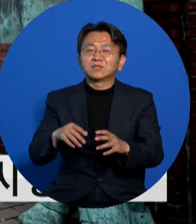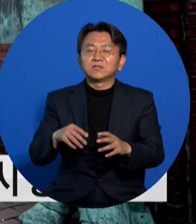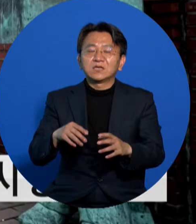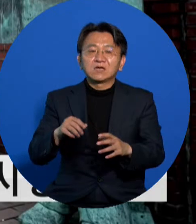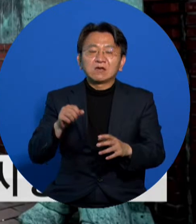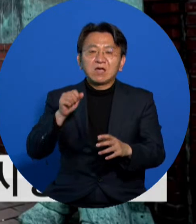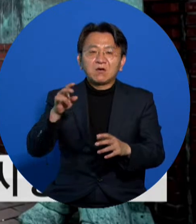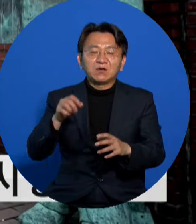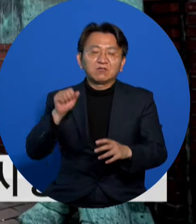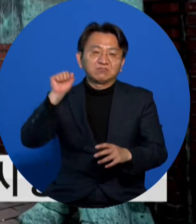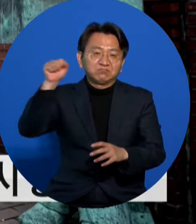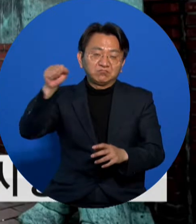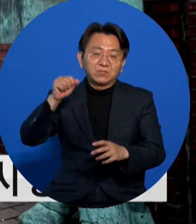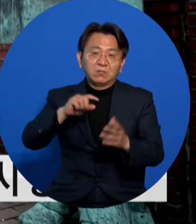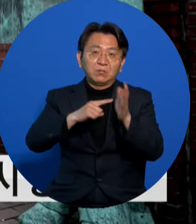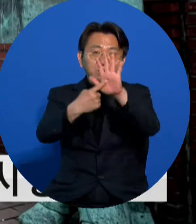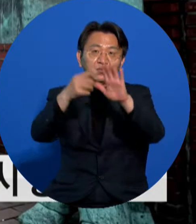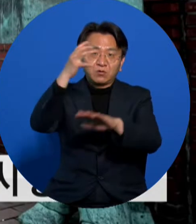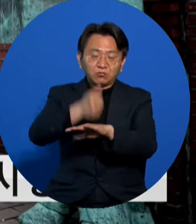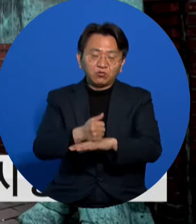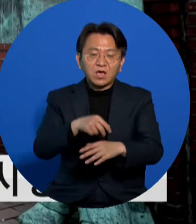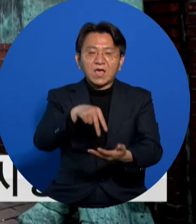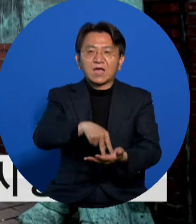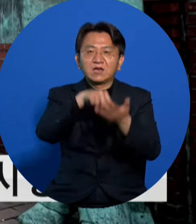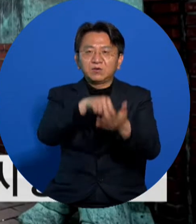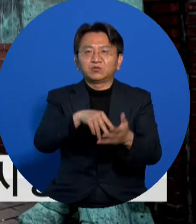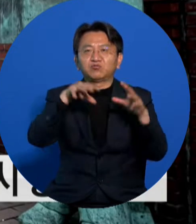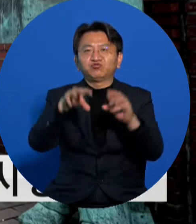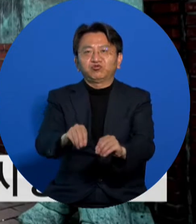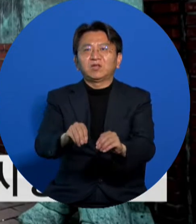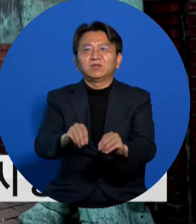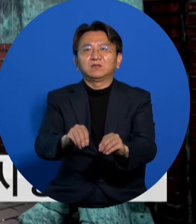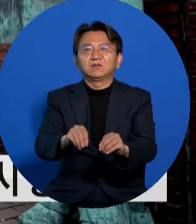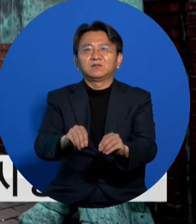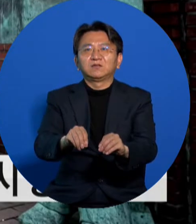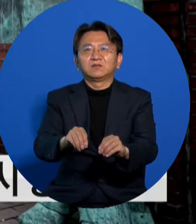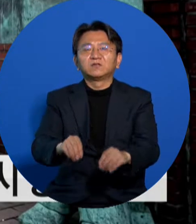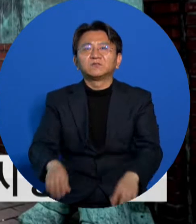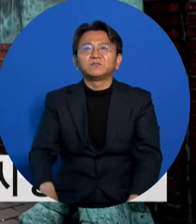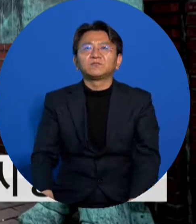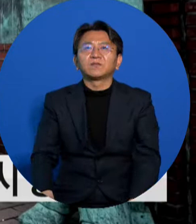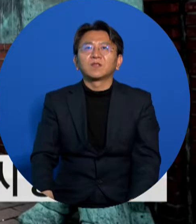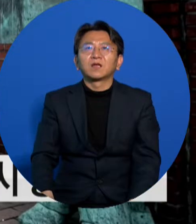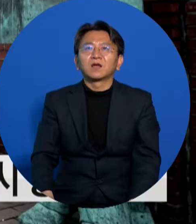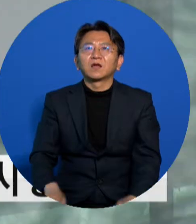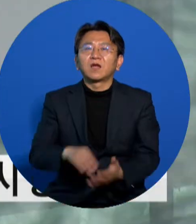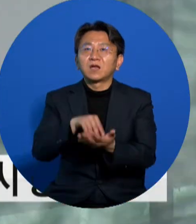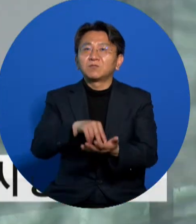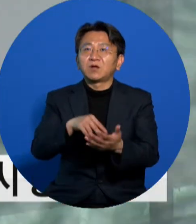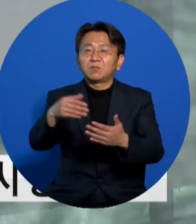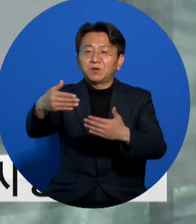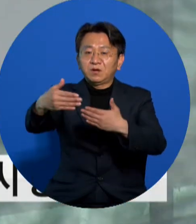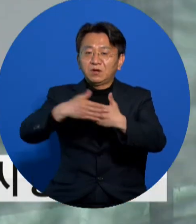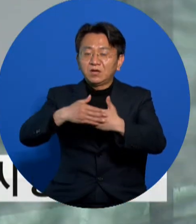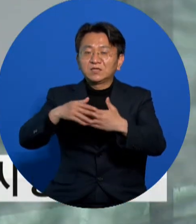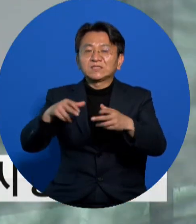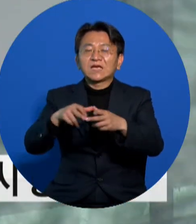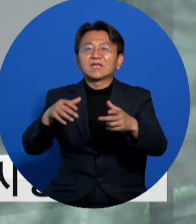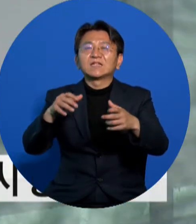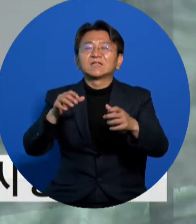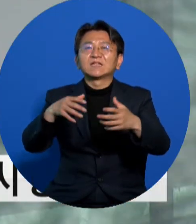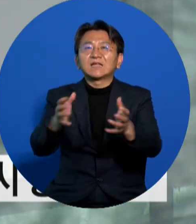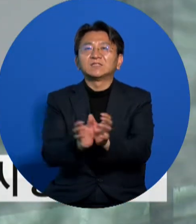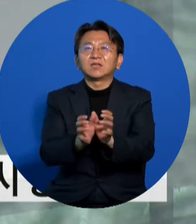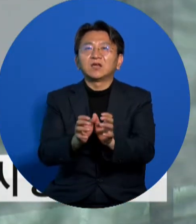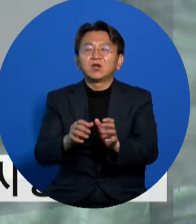시위를 예고하자 엘리베이터 운행을 중단하는 방식으로 맞불을 놨습니다. 엘리베이터 앞에 장애인 단체 불법